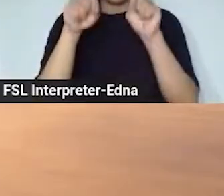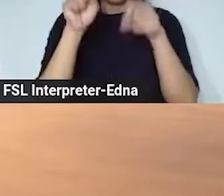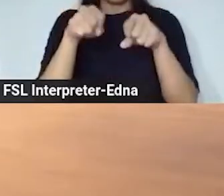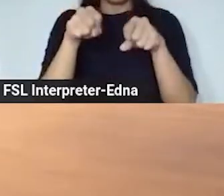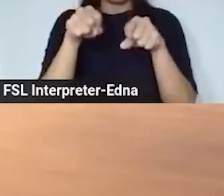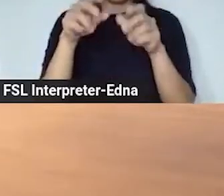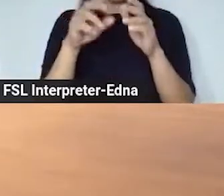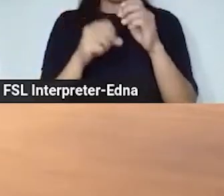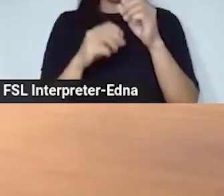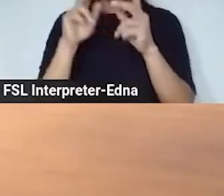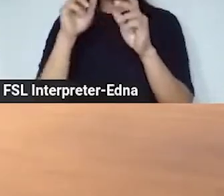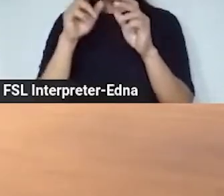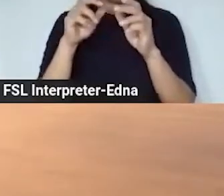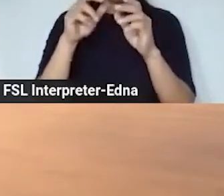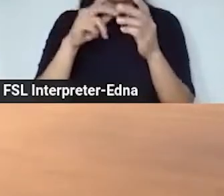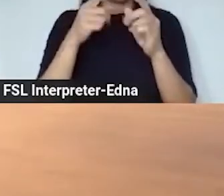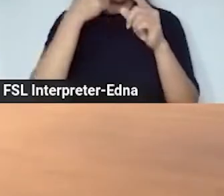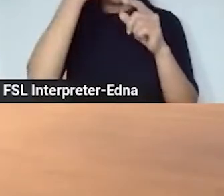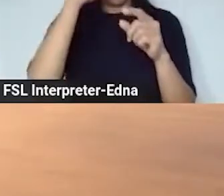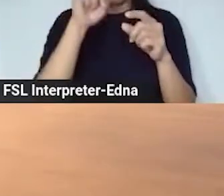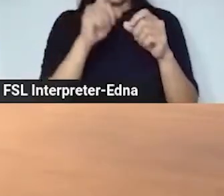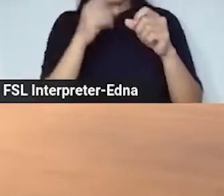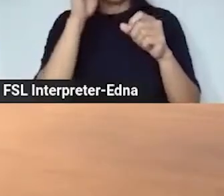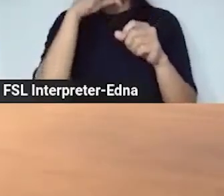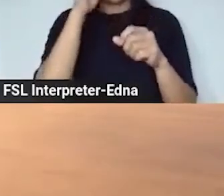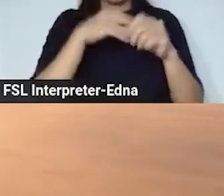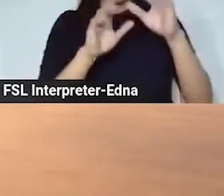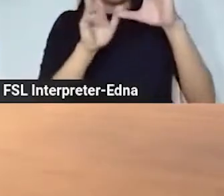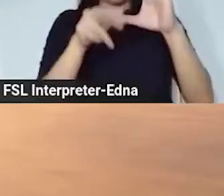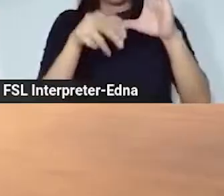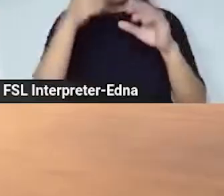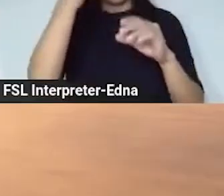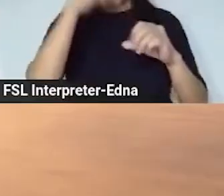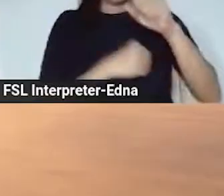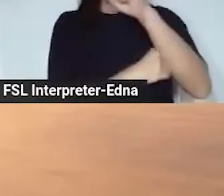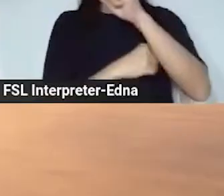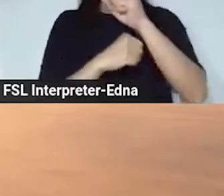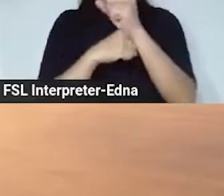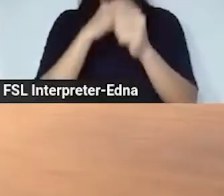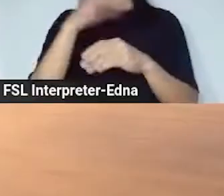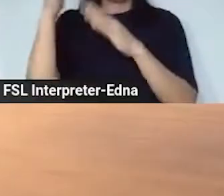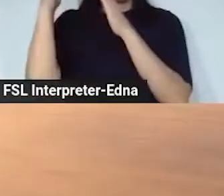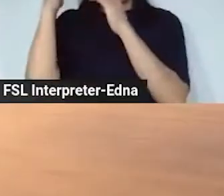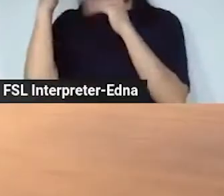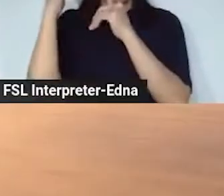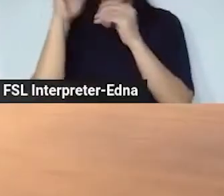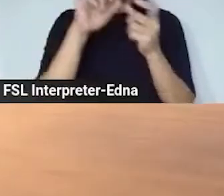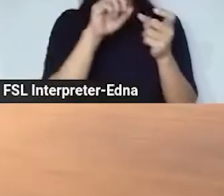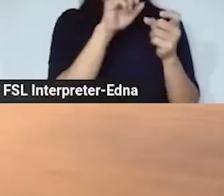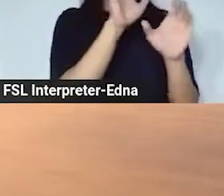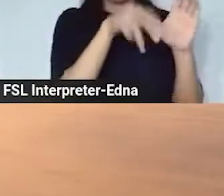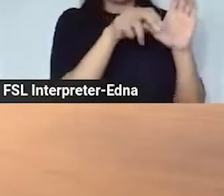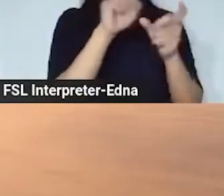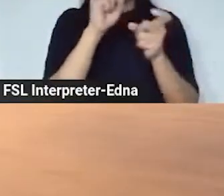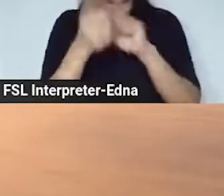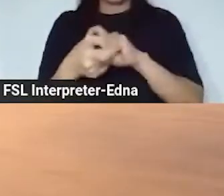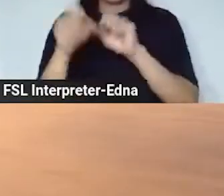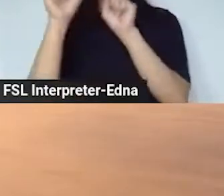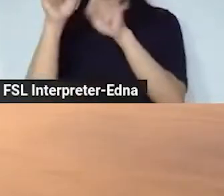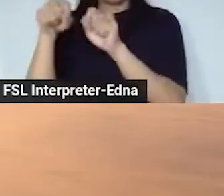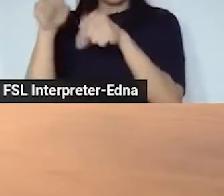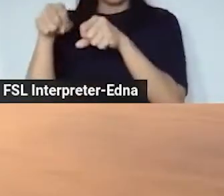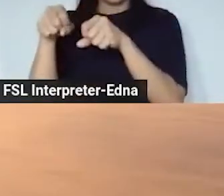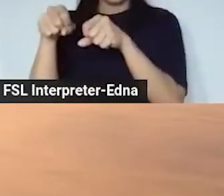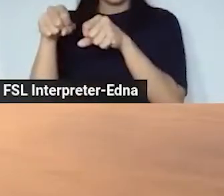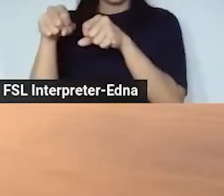programang nagtatanghal ng mga Pilipinong PWD, laanay katatagan at pag-asa, from disability to possibility. At ang